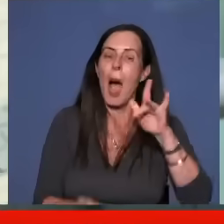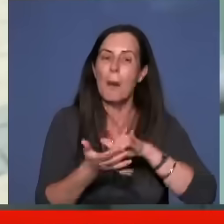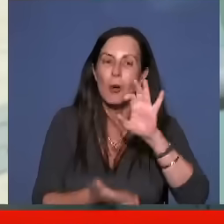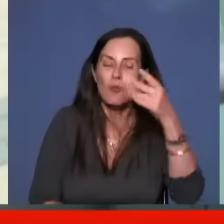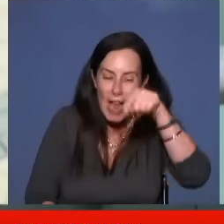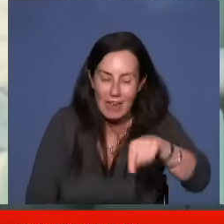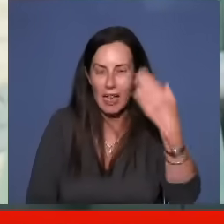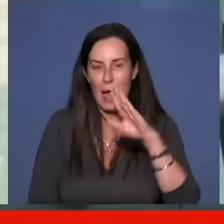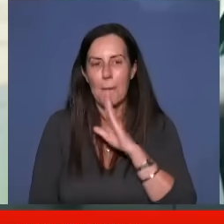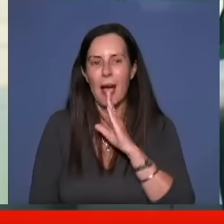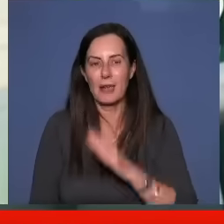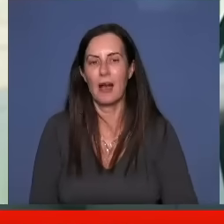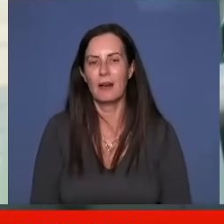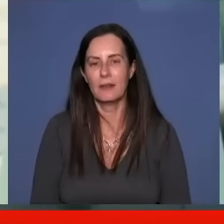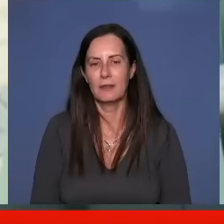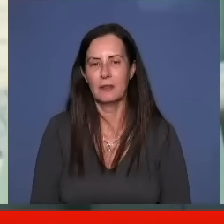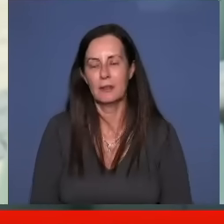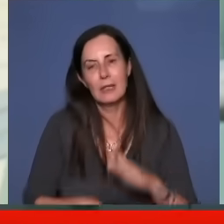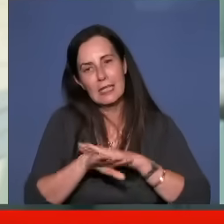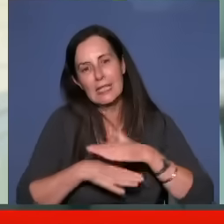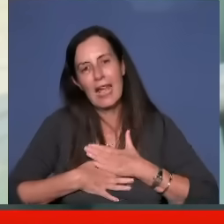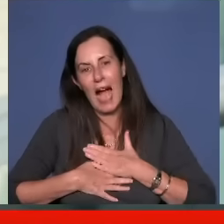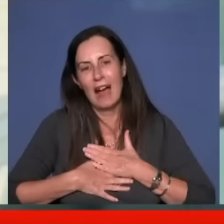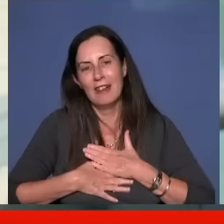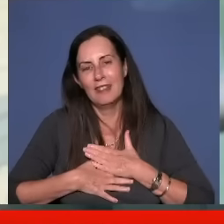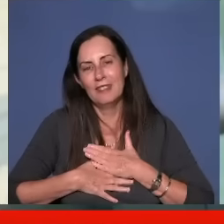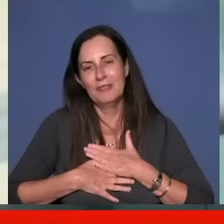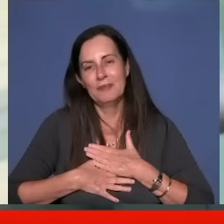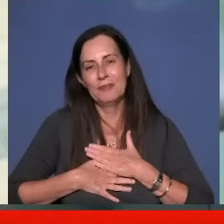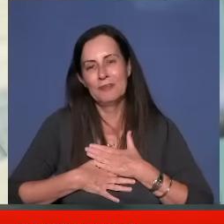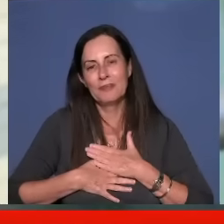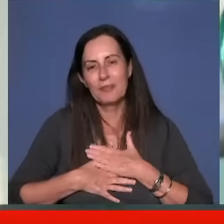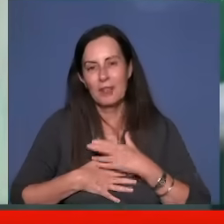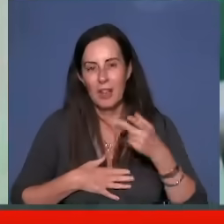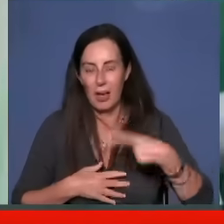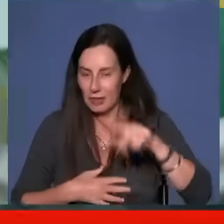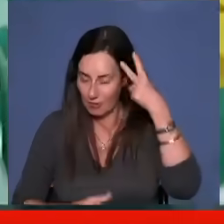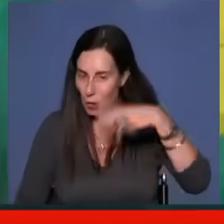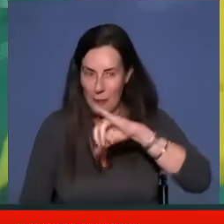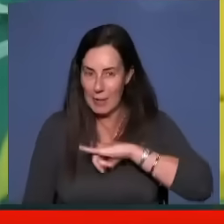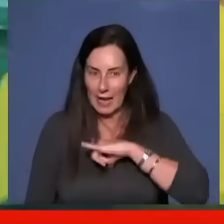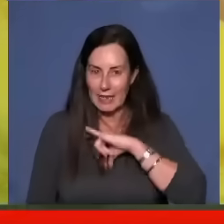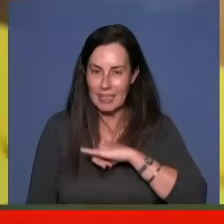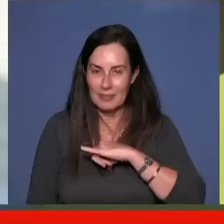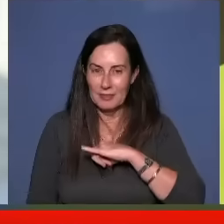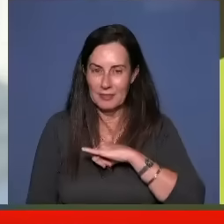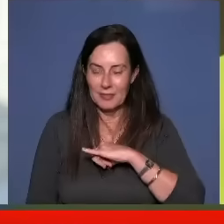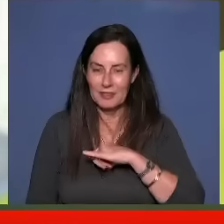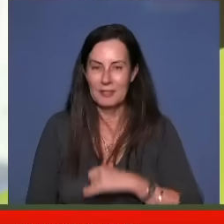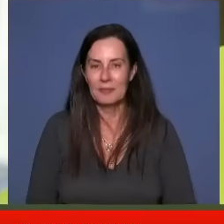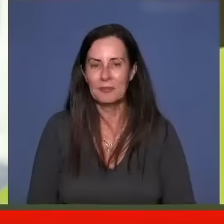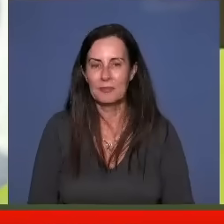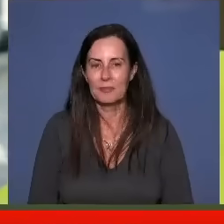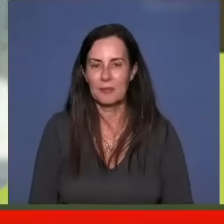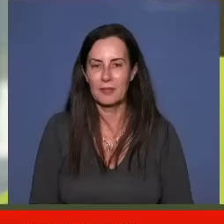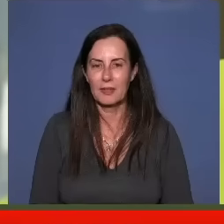מקום בעייתי. נחילה על זה. רגע, תבין, כולם מקנים בנו, לא? את... כן?